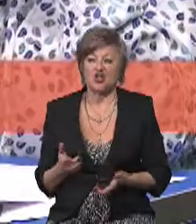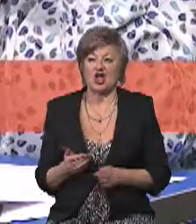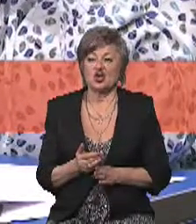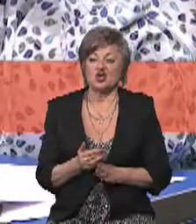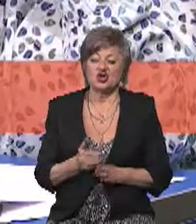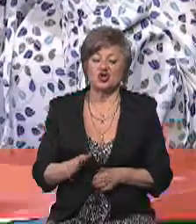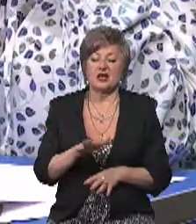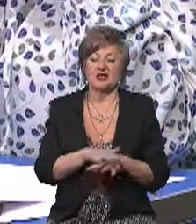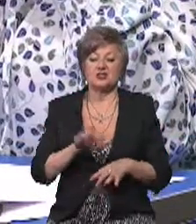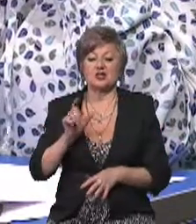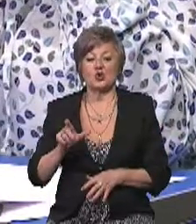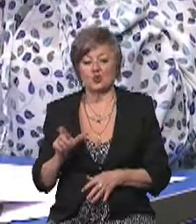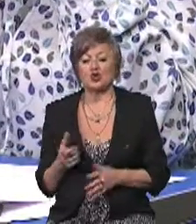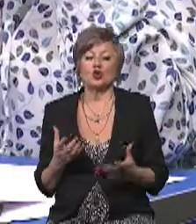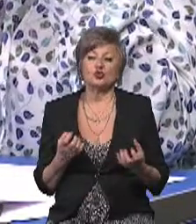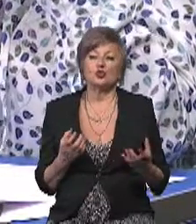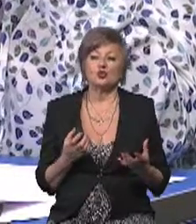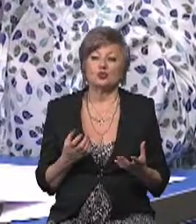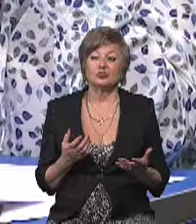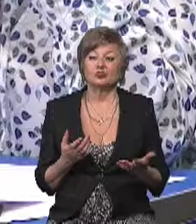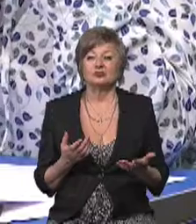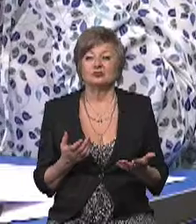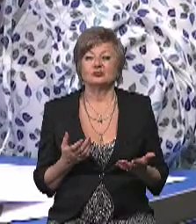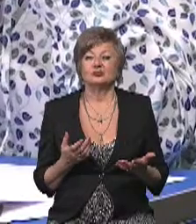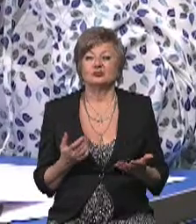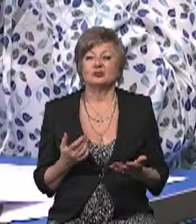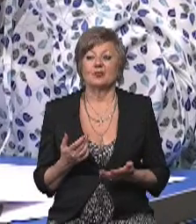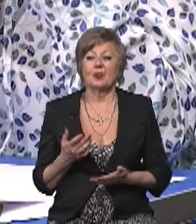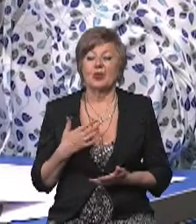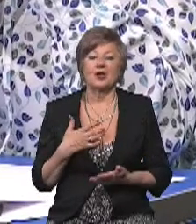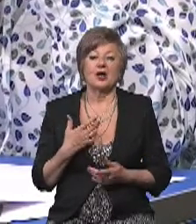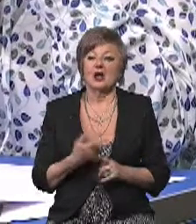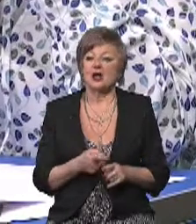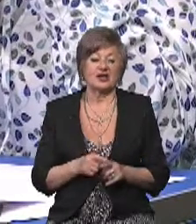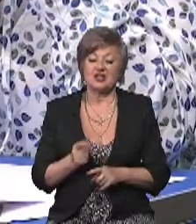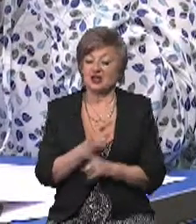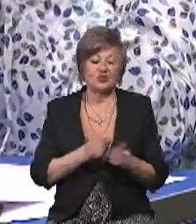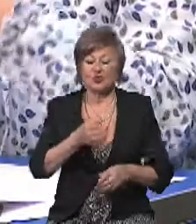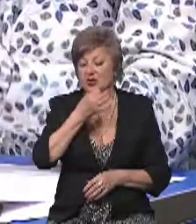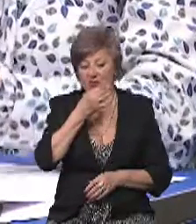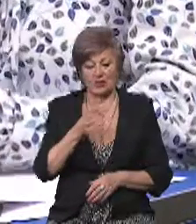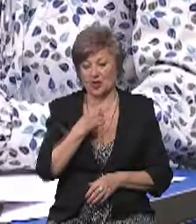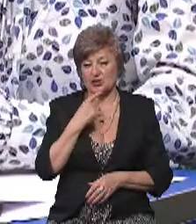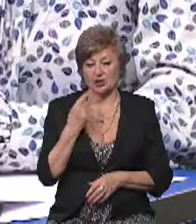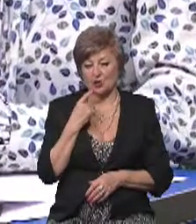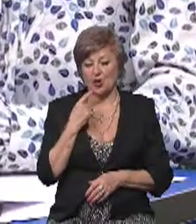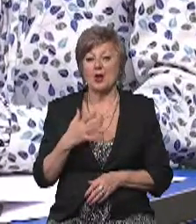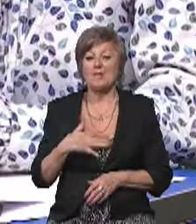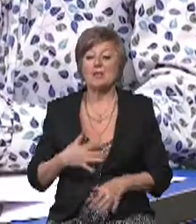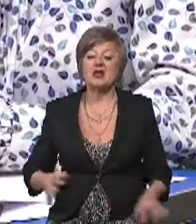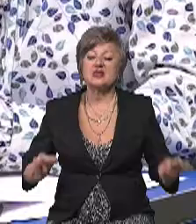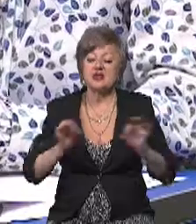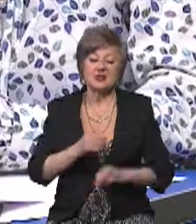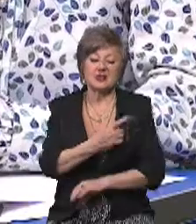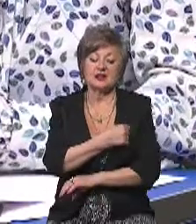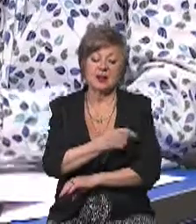частини населення, ще для когось, розумієте? Ну, ті реформи, які не сподобаються, 100%, то ми ніколи нашу